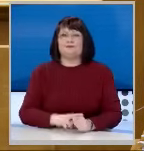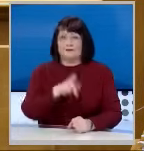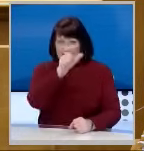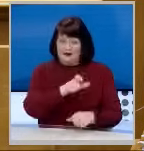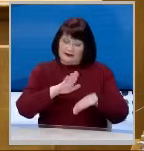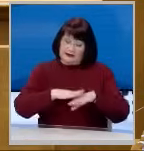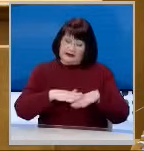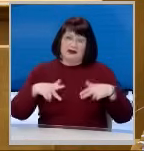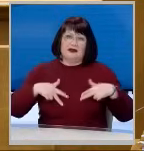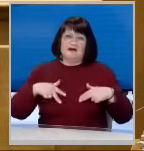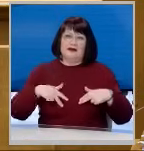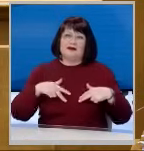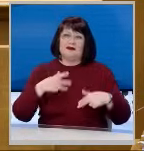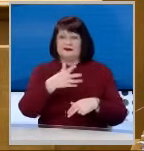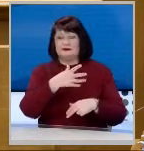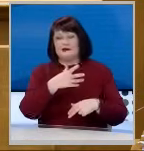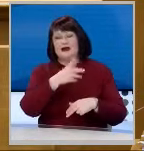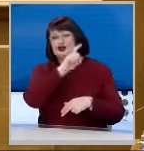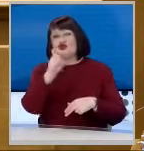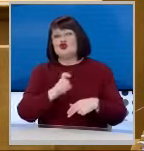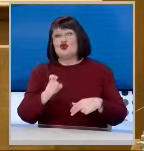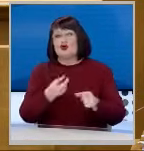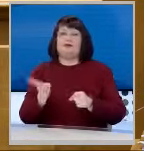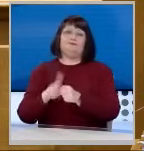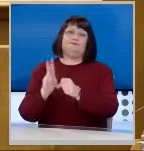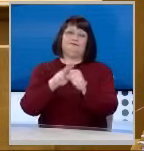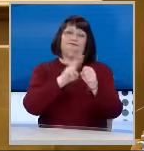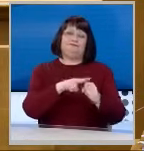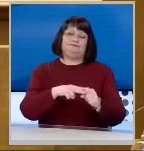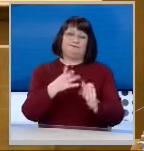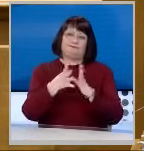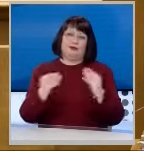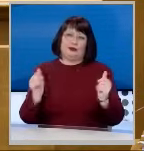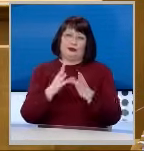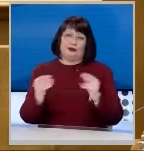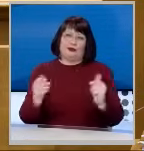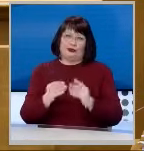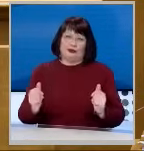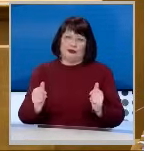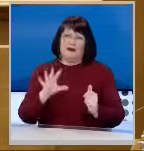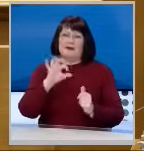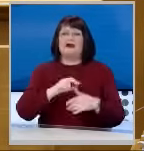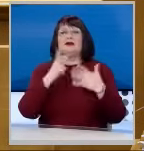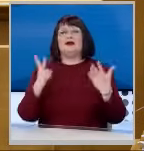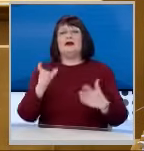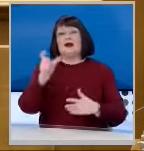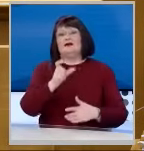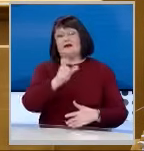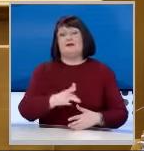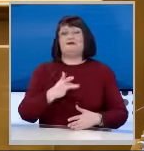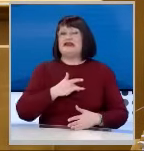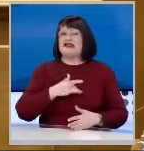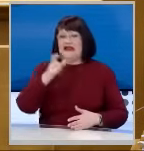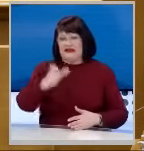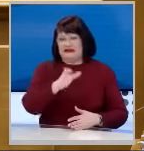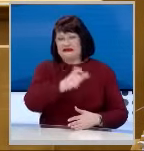αφαιρέσατε τη ζωή από 57 ανθρώπους 57 ψυχές